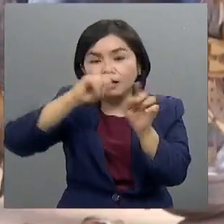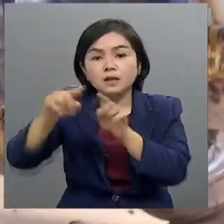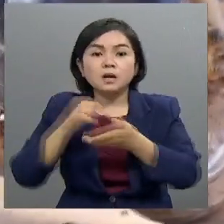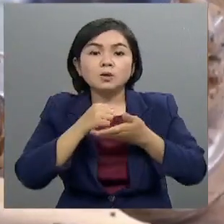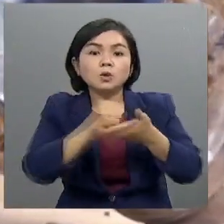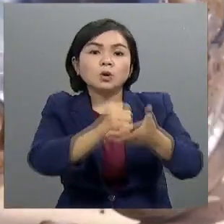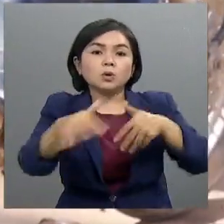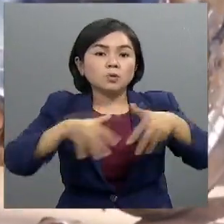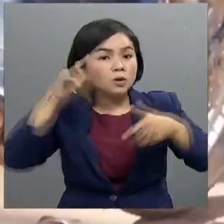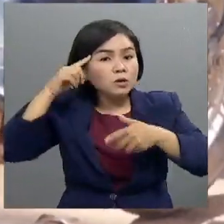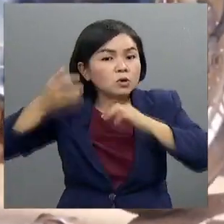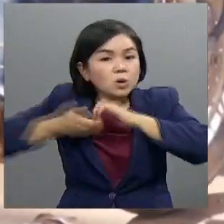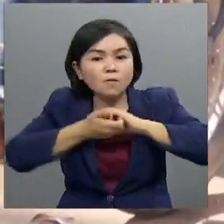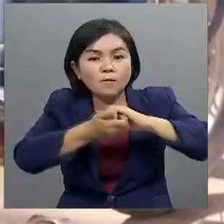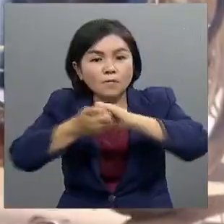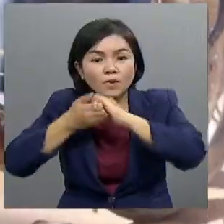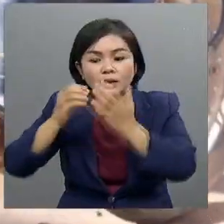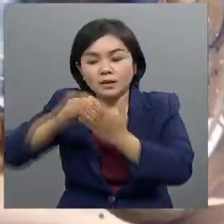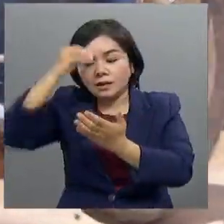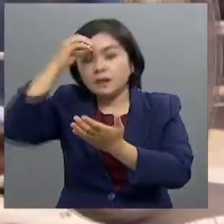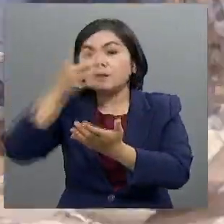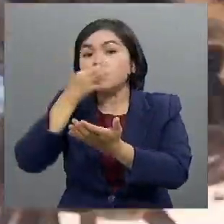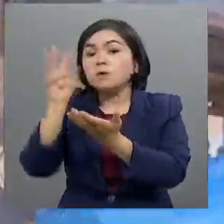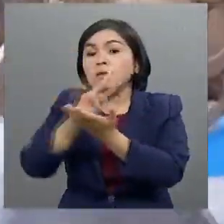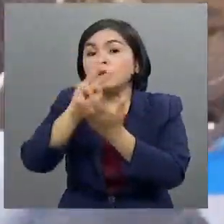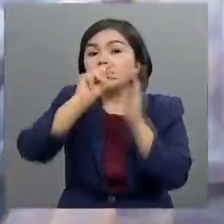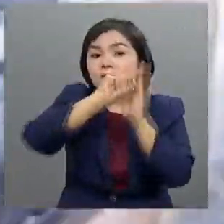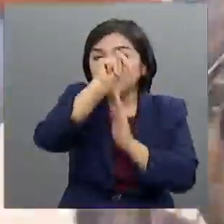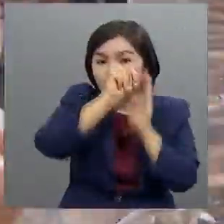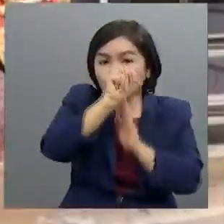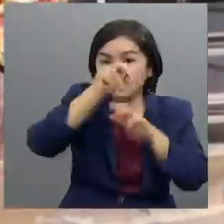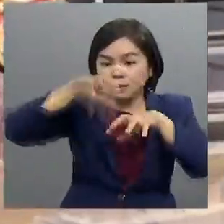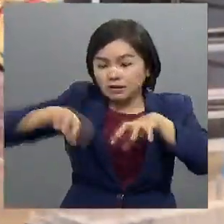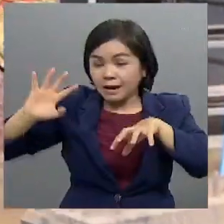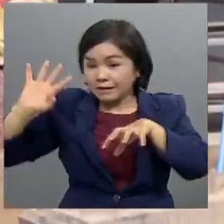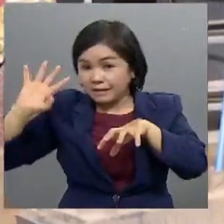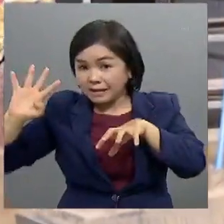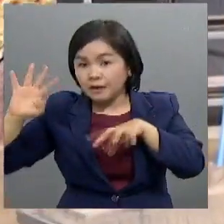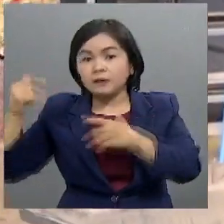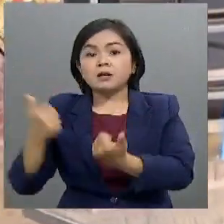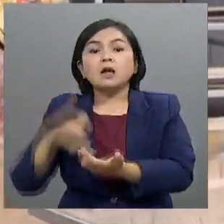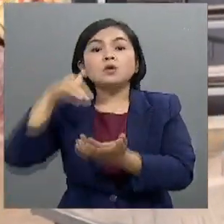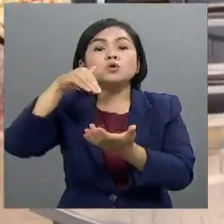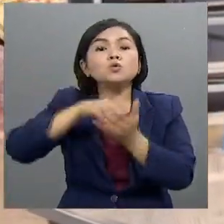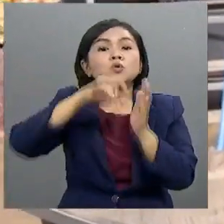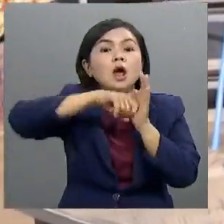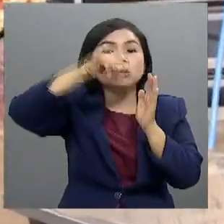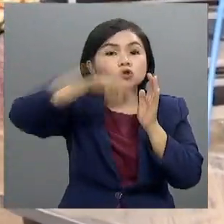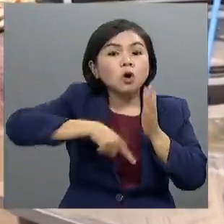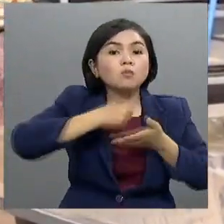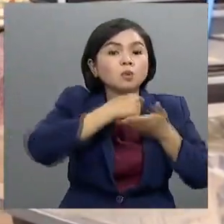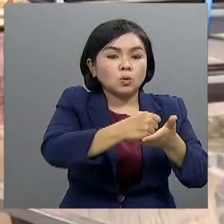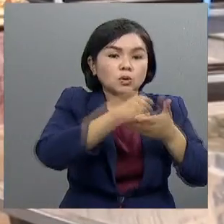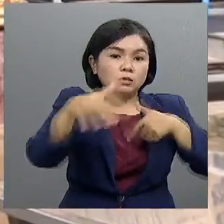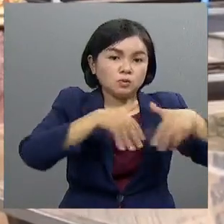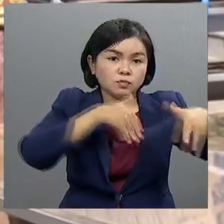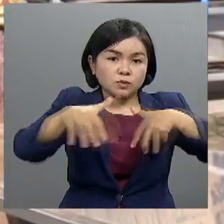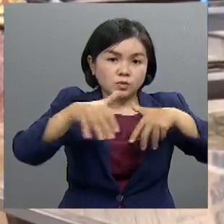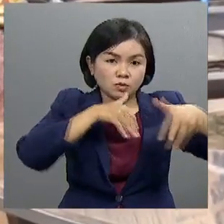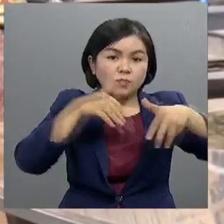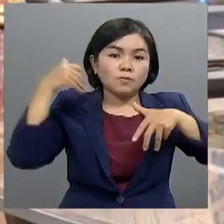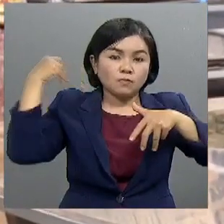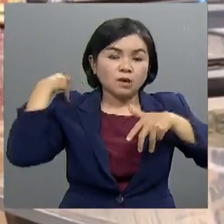สังกัดอาชีวศึกษาน่านกว่า 4แห่งครับในนามศูนย์ซ่อมสร้างเพื่อชุมชน fix it Center